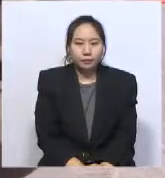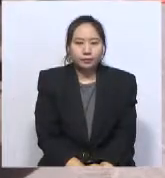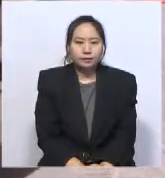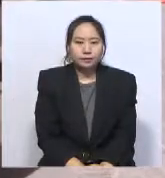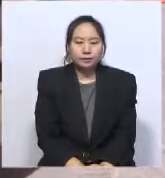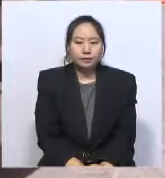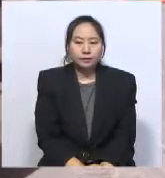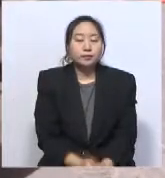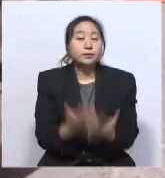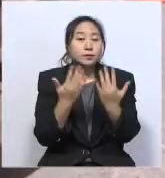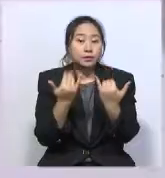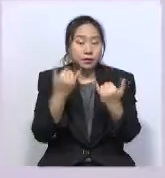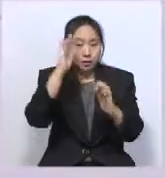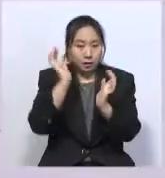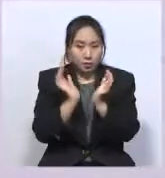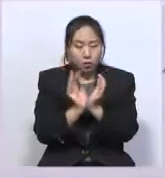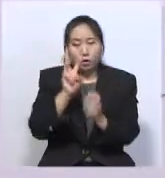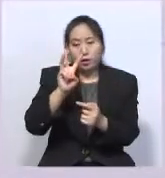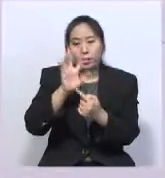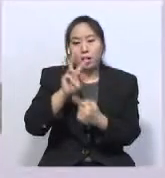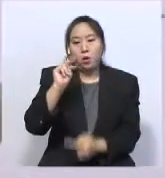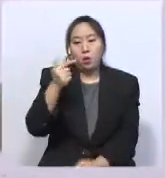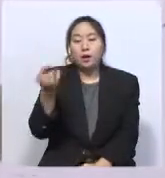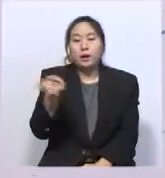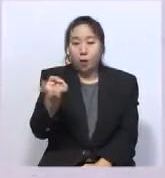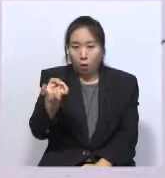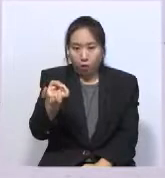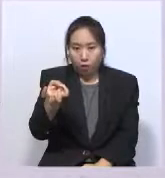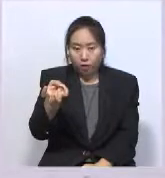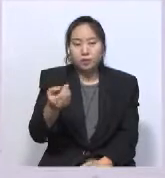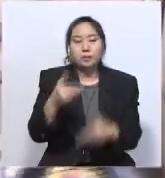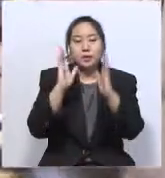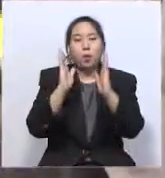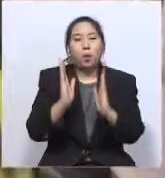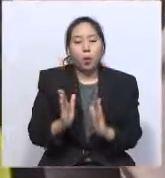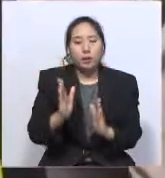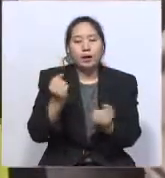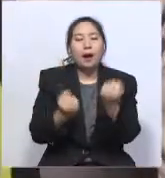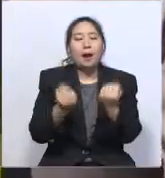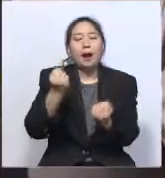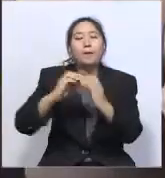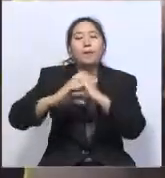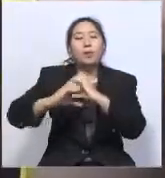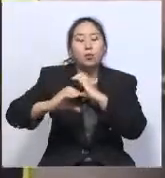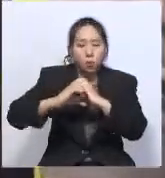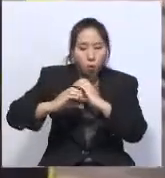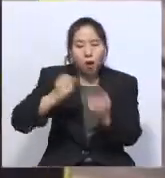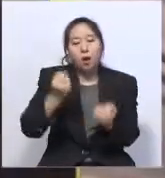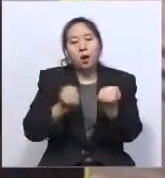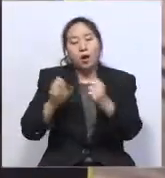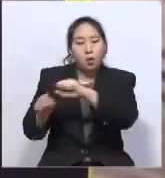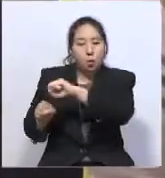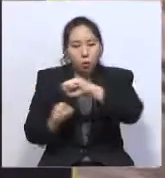และวันนี้นะครับตำรวจทางหลวงวังน้อยก็สุ่มตรวจผู้ที่ขับรถโดยสารประจำทางทั้งรถตู้